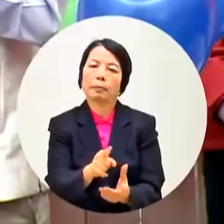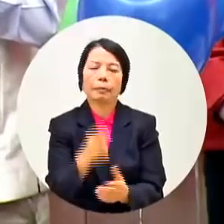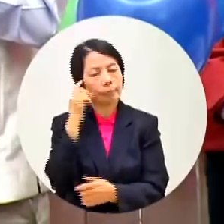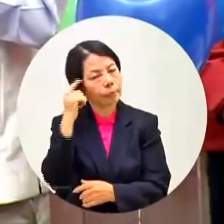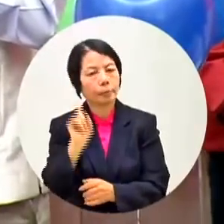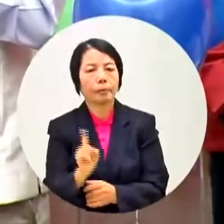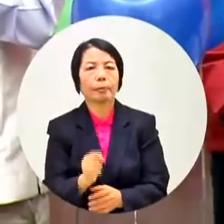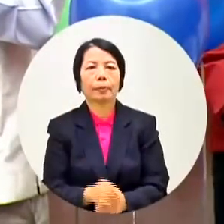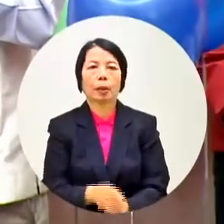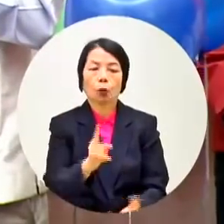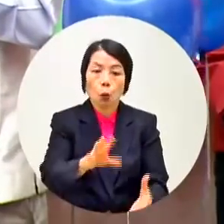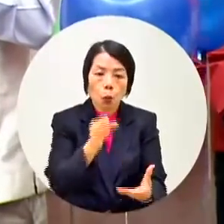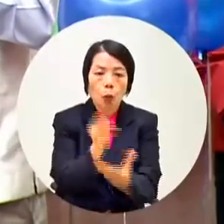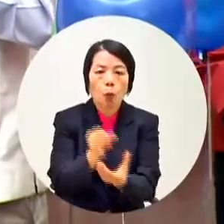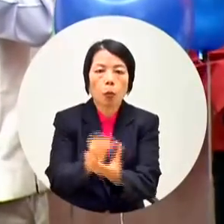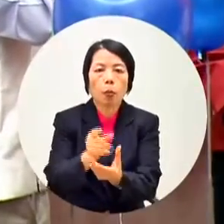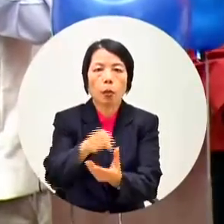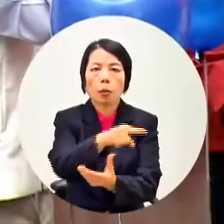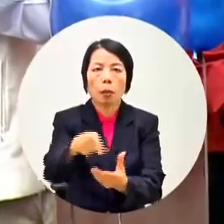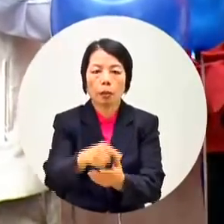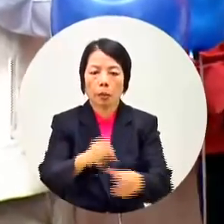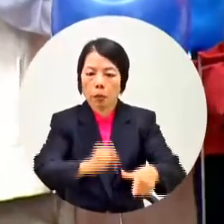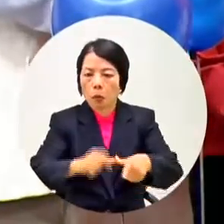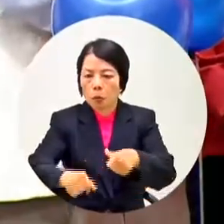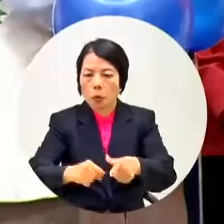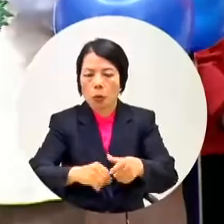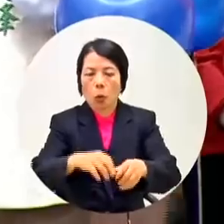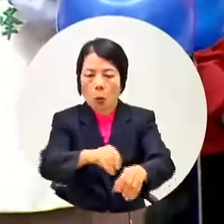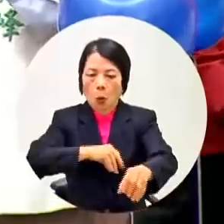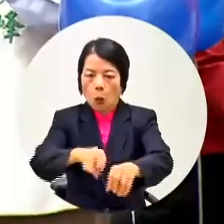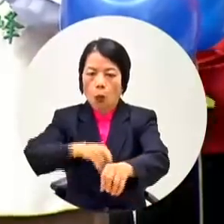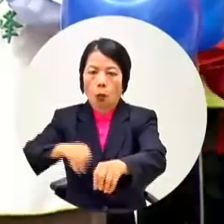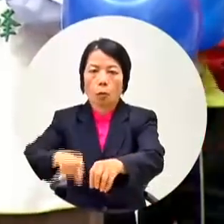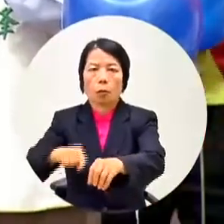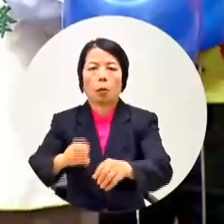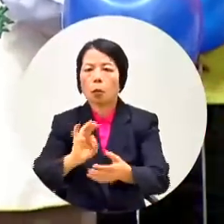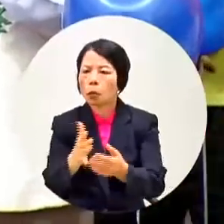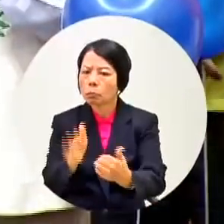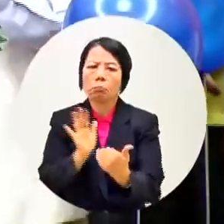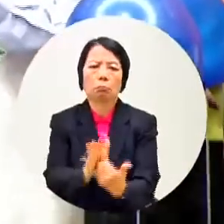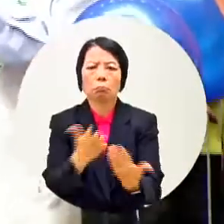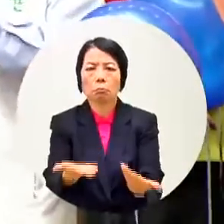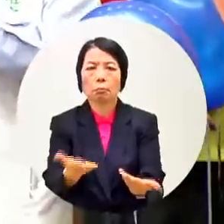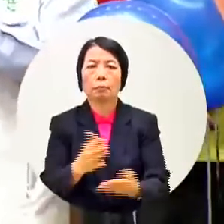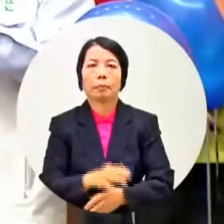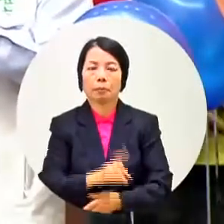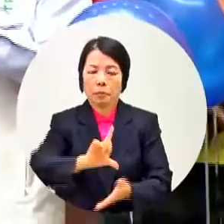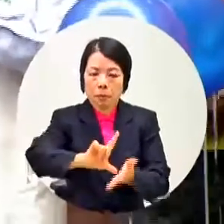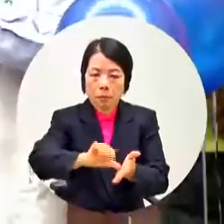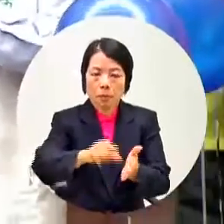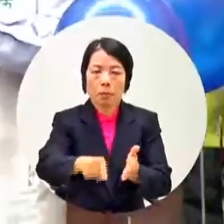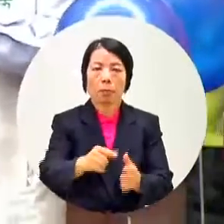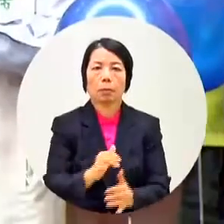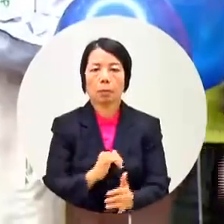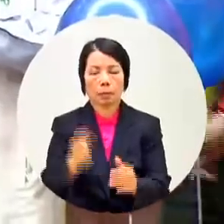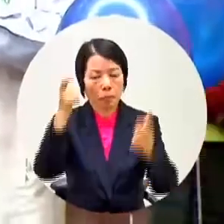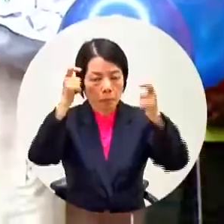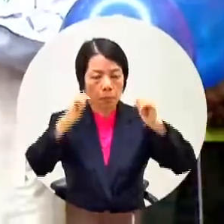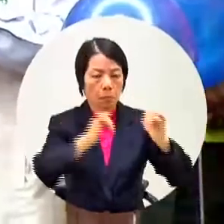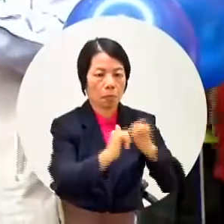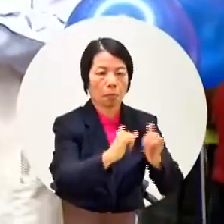一步把人带来，钱带来，我们为什么要拒绝呢？所以这个时候，高雄市民来考虑啊。 其实时间的关系哦，请慢